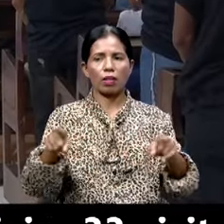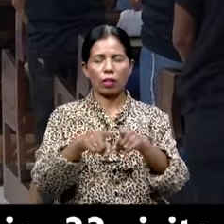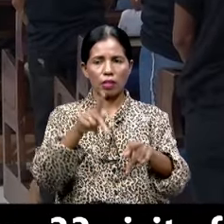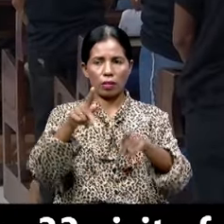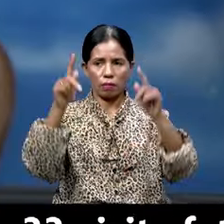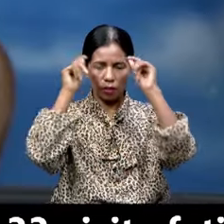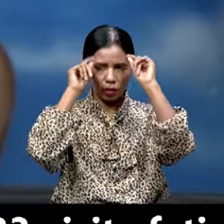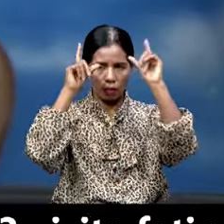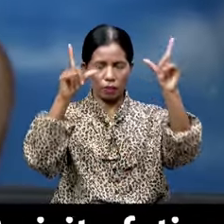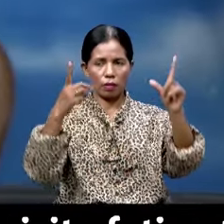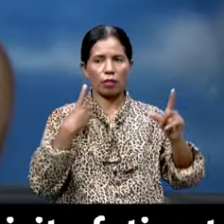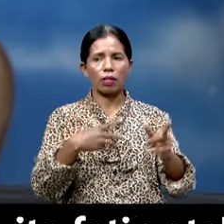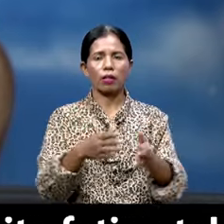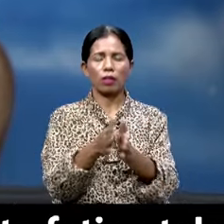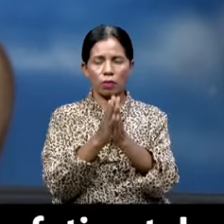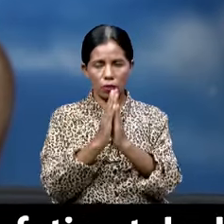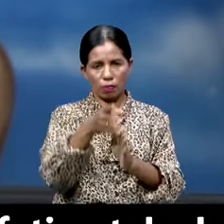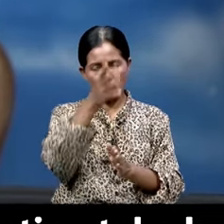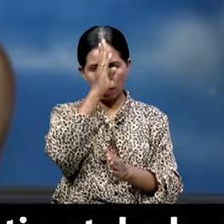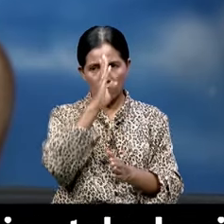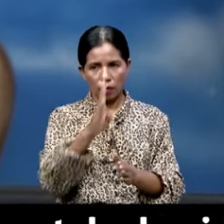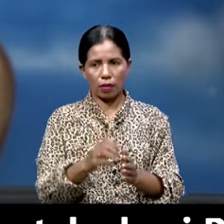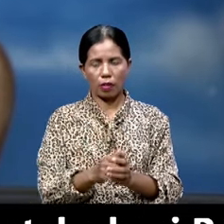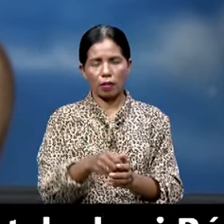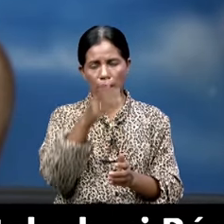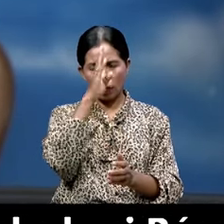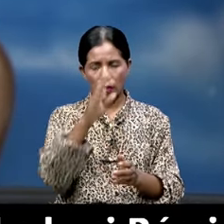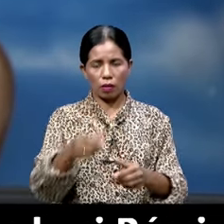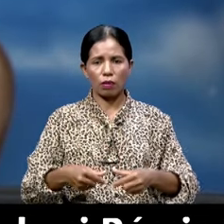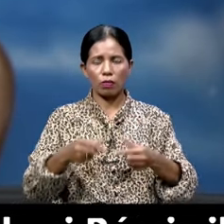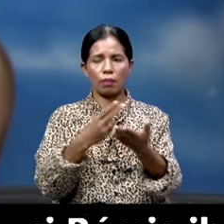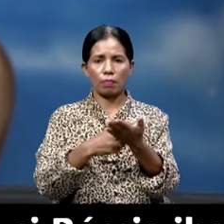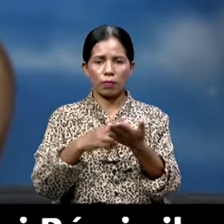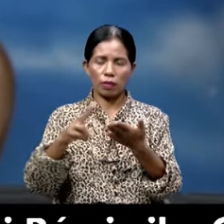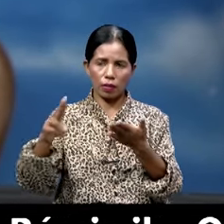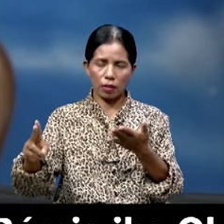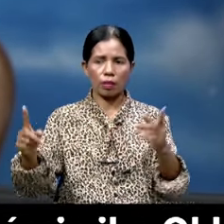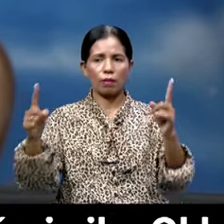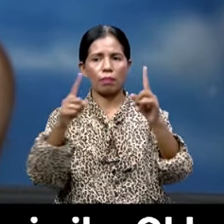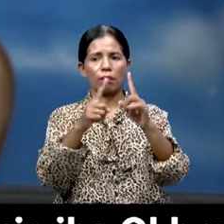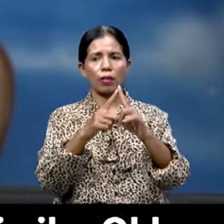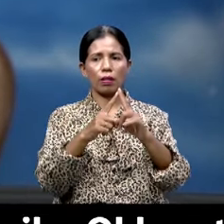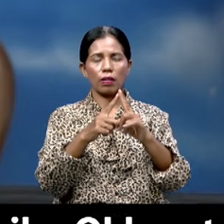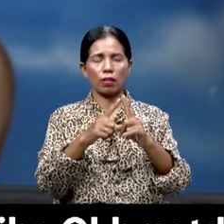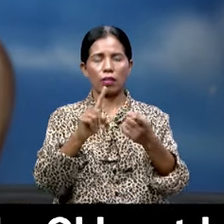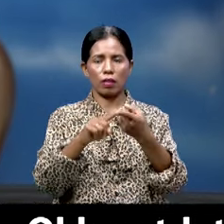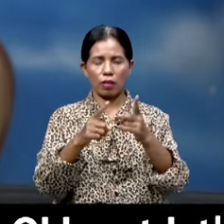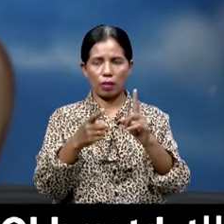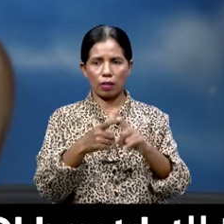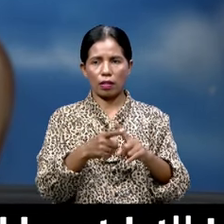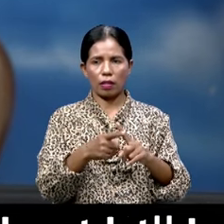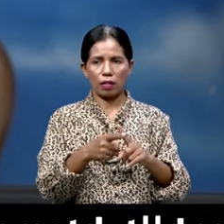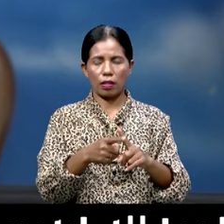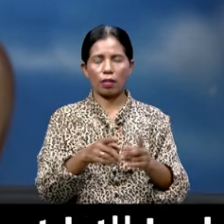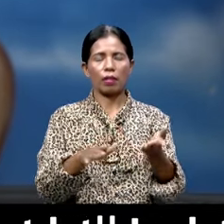oan ita husu banai maromai atau maromak harek perdaun baitannya malu